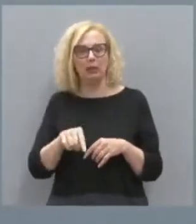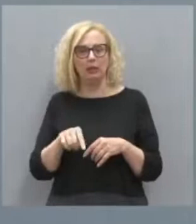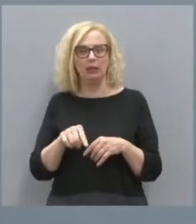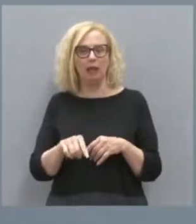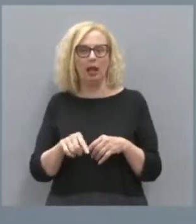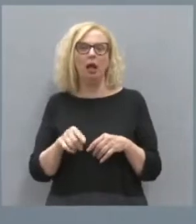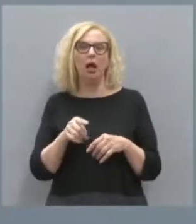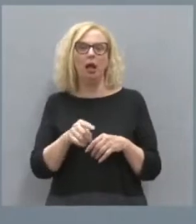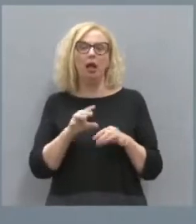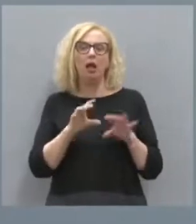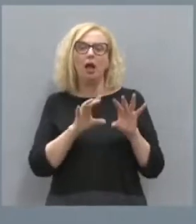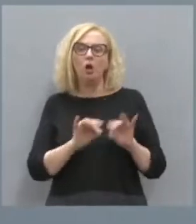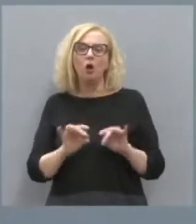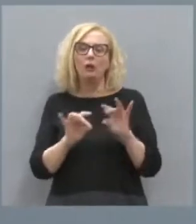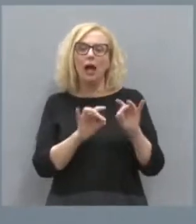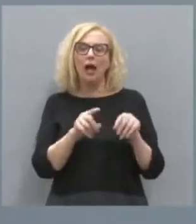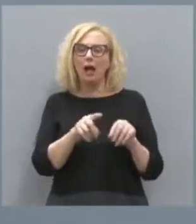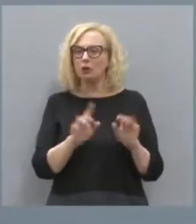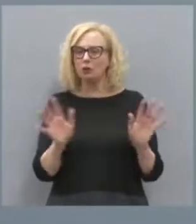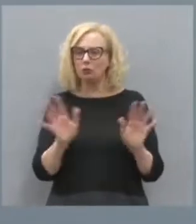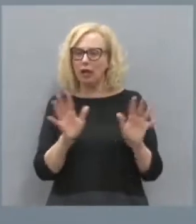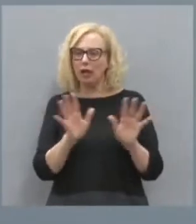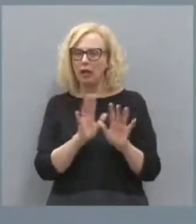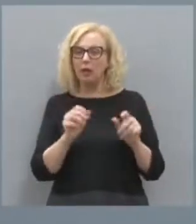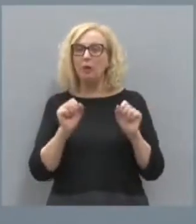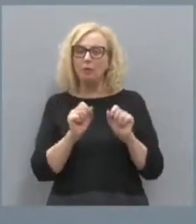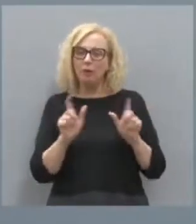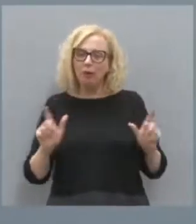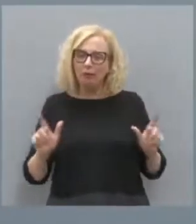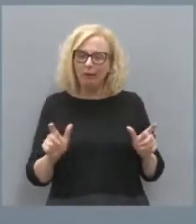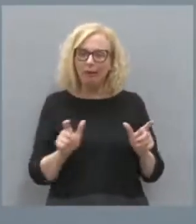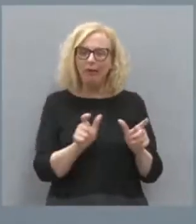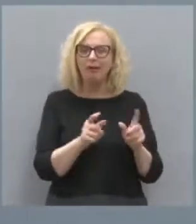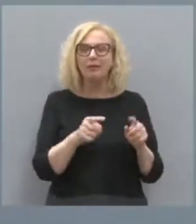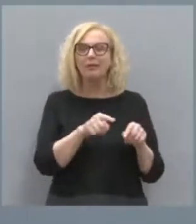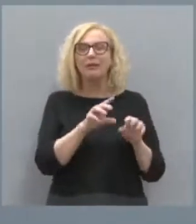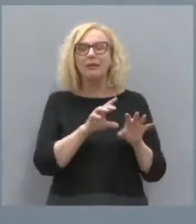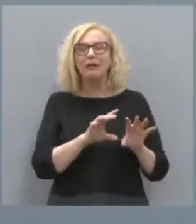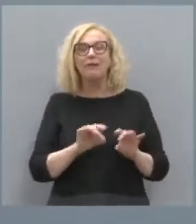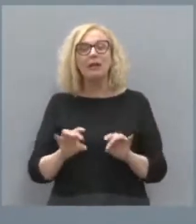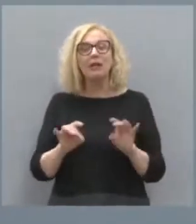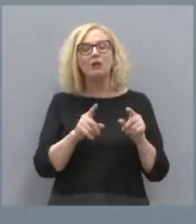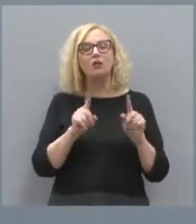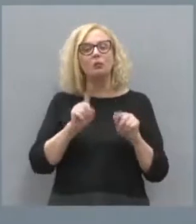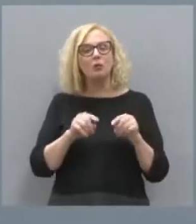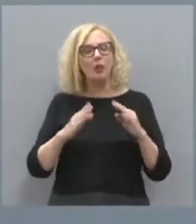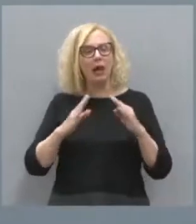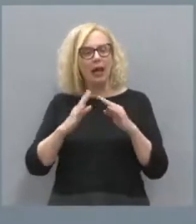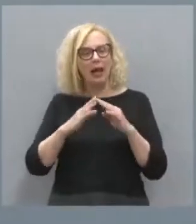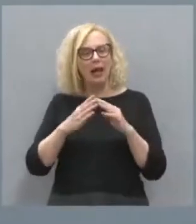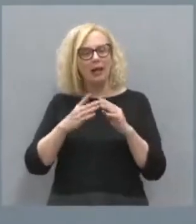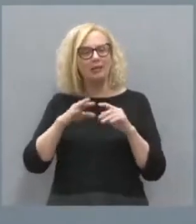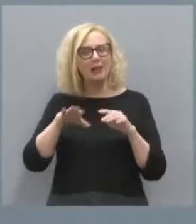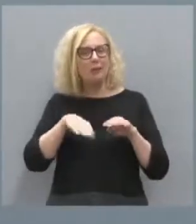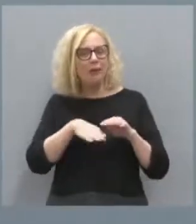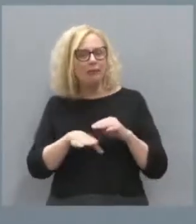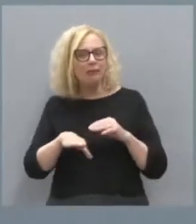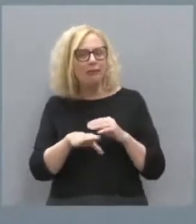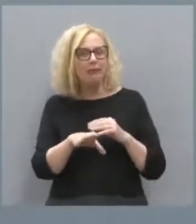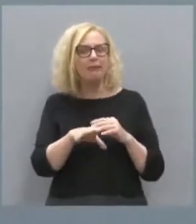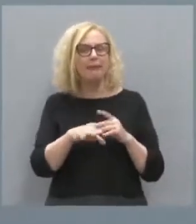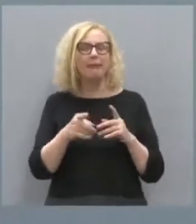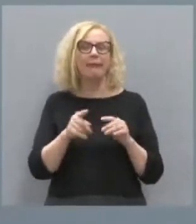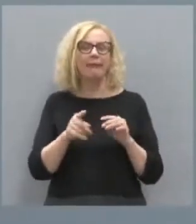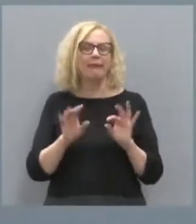argine a questo virus terribile che strisciando sta entrando nelle nostre case e nei nostri territori e